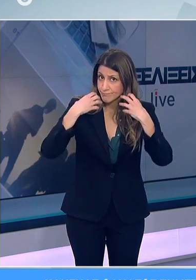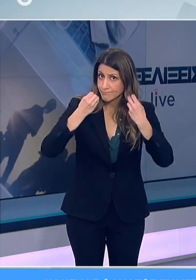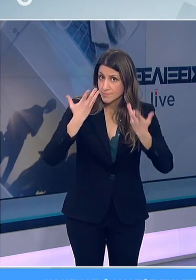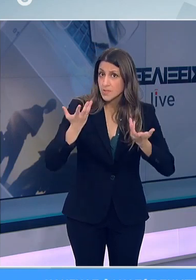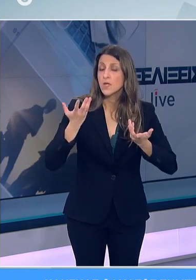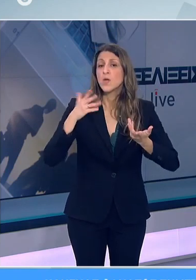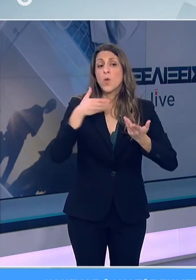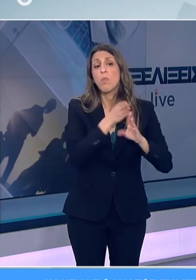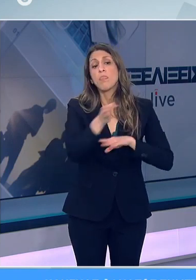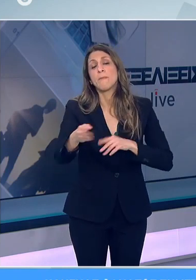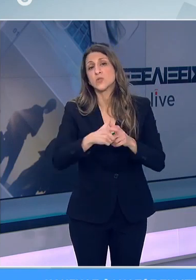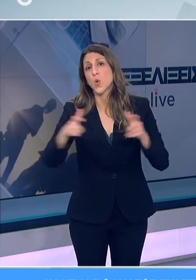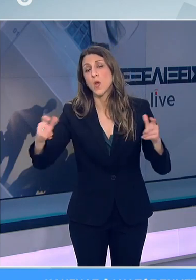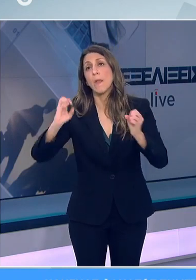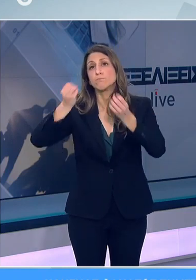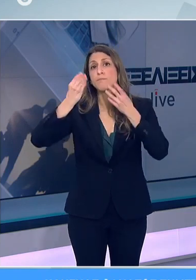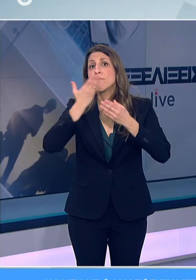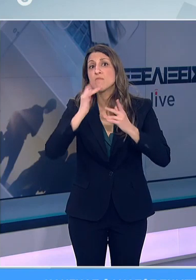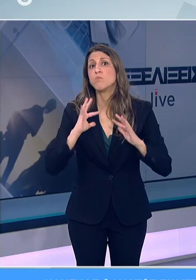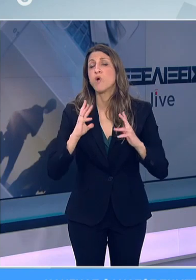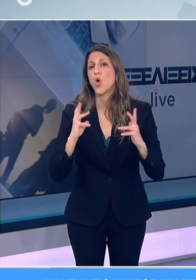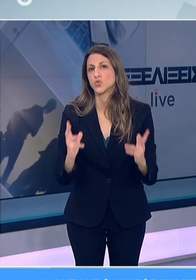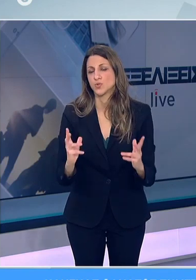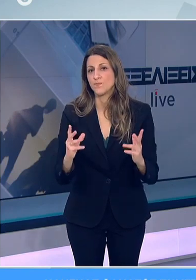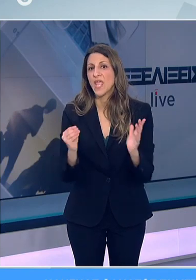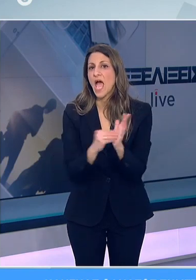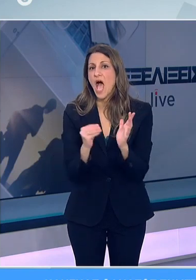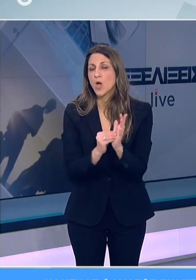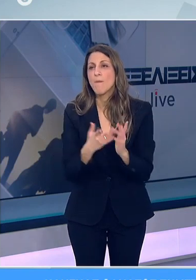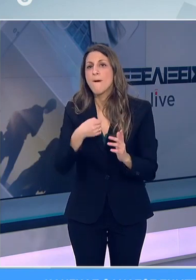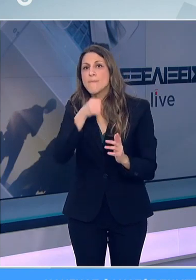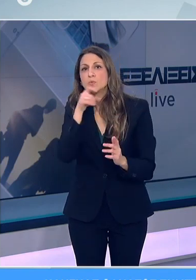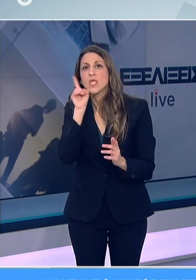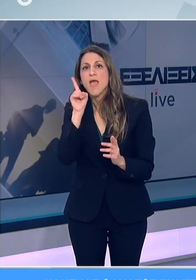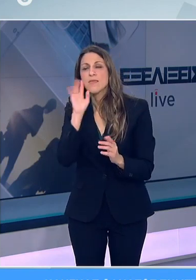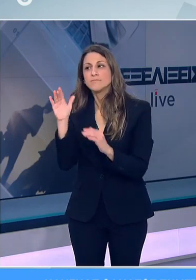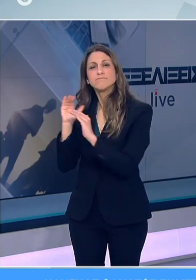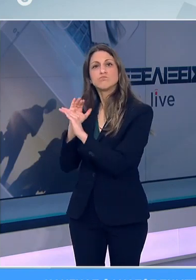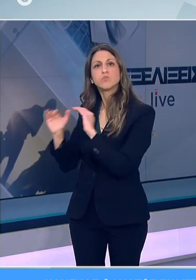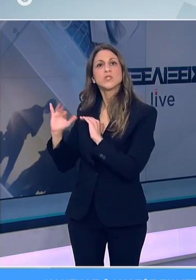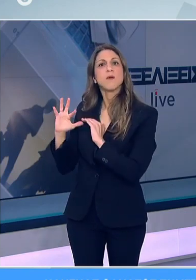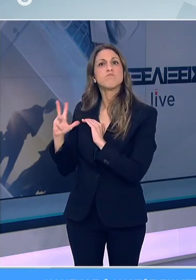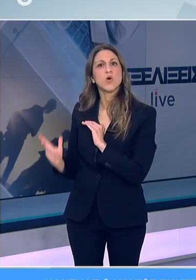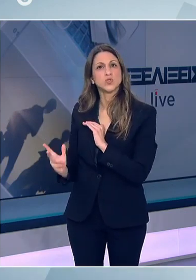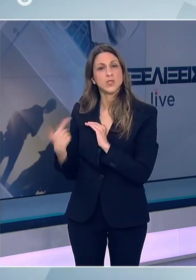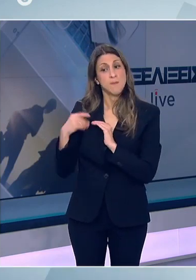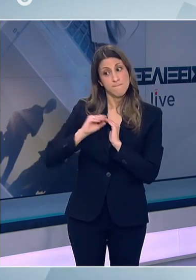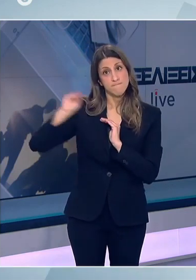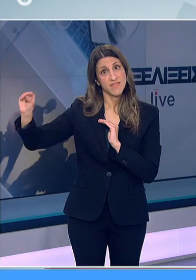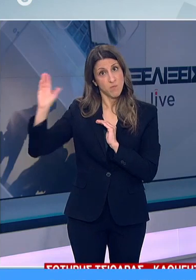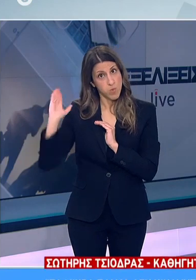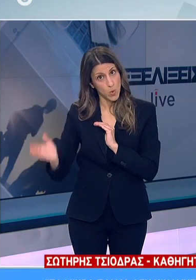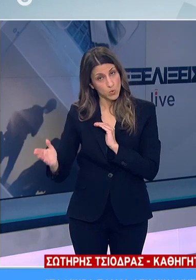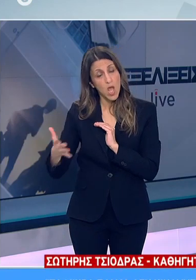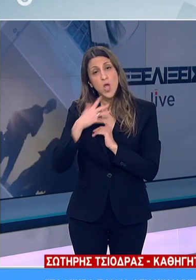πιθανή έκθεση ευπαθών ομάδων, το αν υπάρχει τρόπος αυτές οι ευπαθείς ομάδες να απομακρυνθούν από τον οικογενειακό περίγυρο σε ένα πιο ασφαλές περιβάλλον. Πιστεύουμε ότι